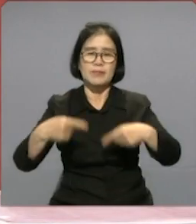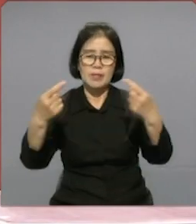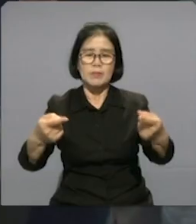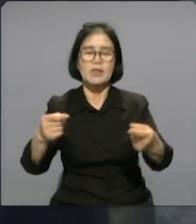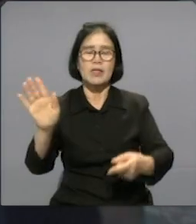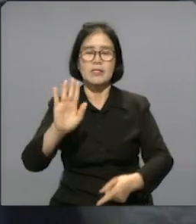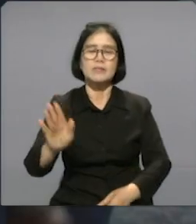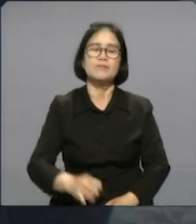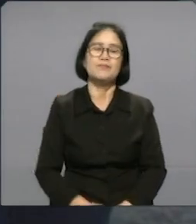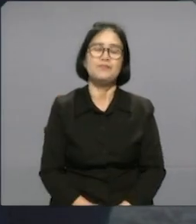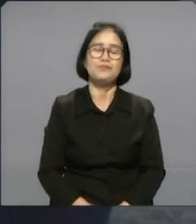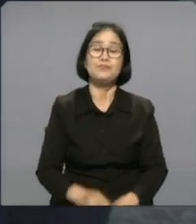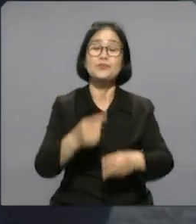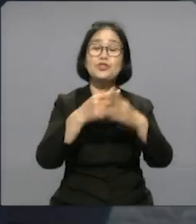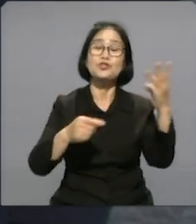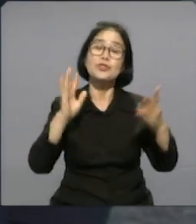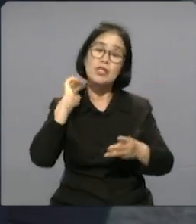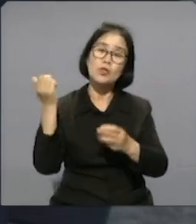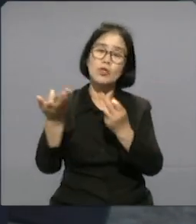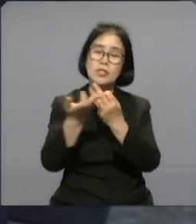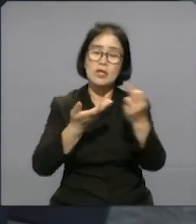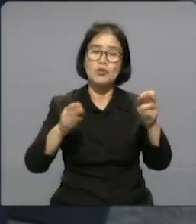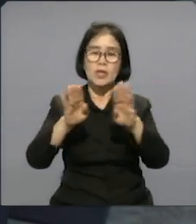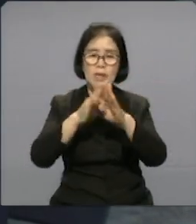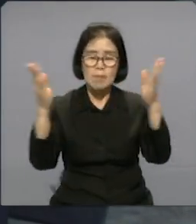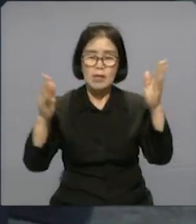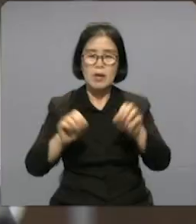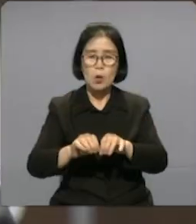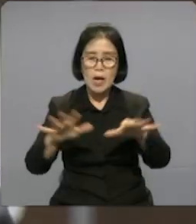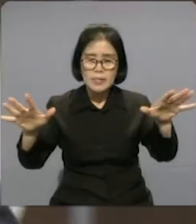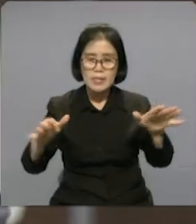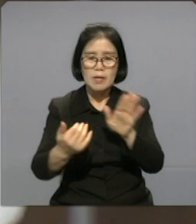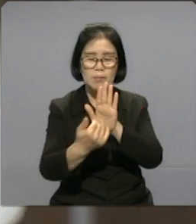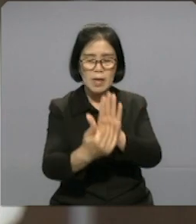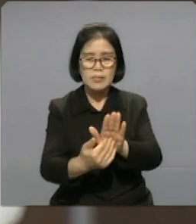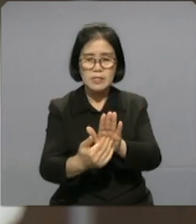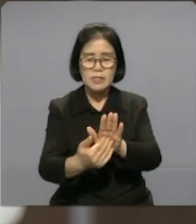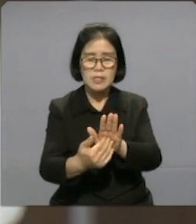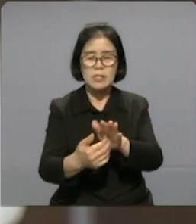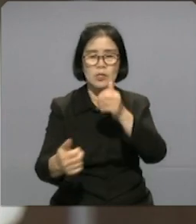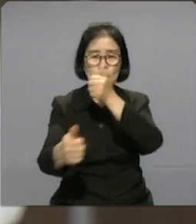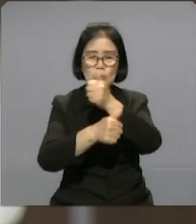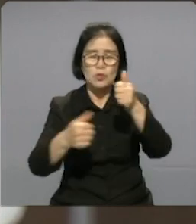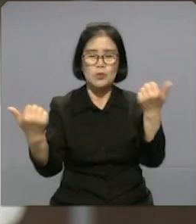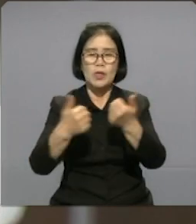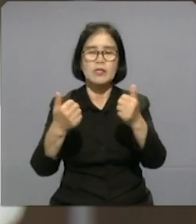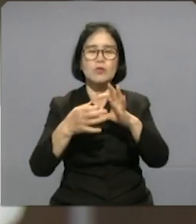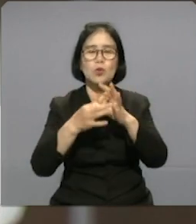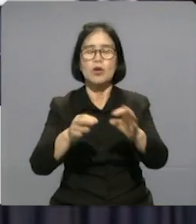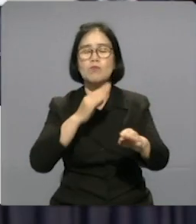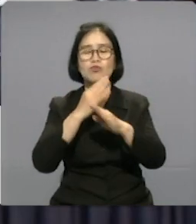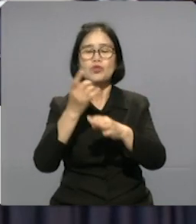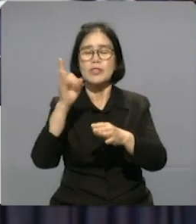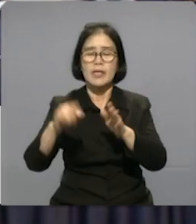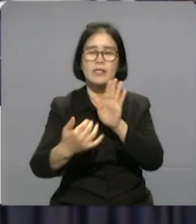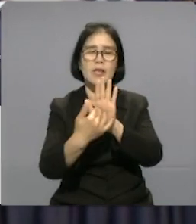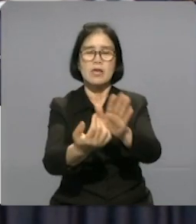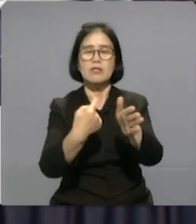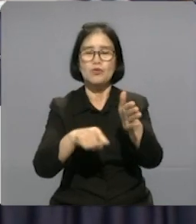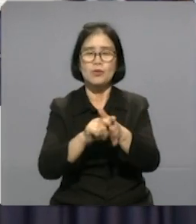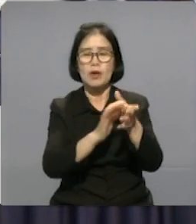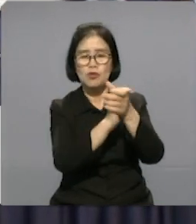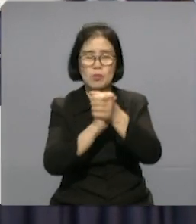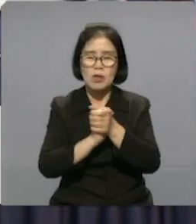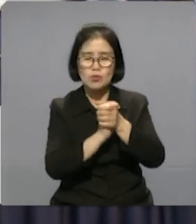않았습니다 윤 대통령은 제주에서 개막한 확산 방지구상 고위급 회의를 통해 북핵 대응을 위한